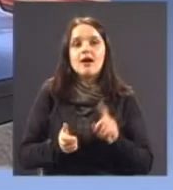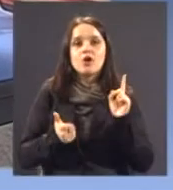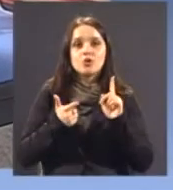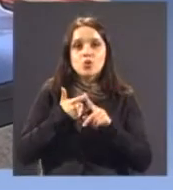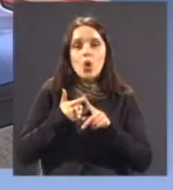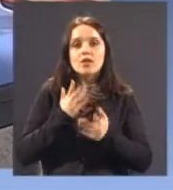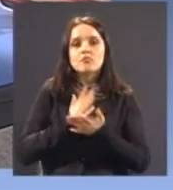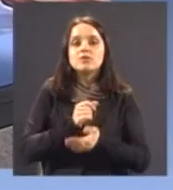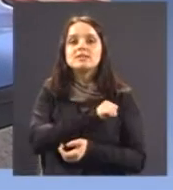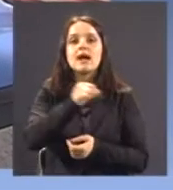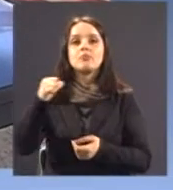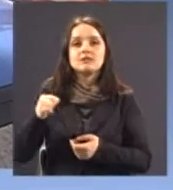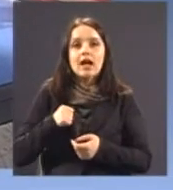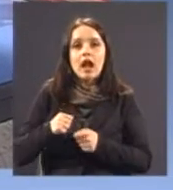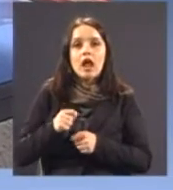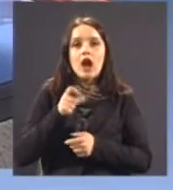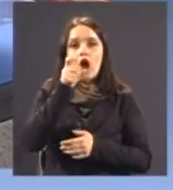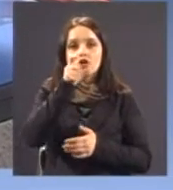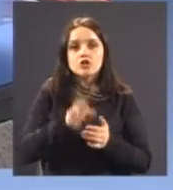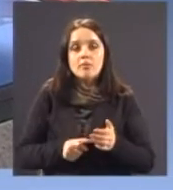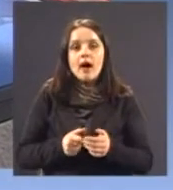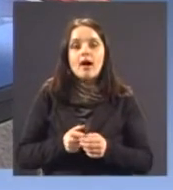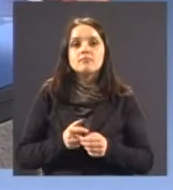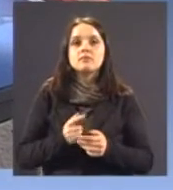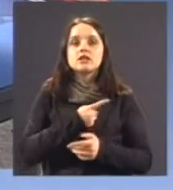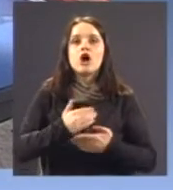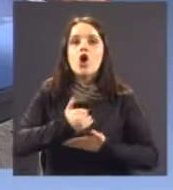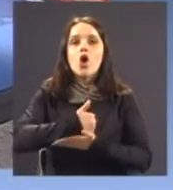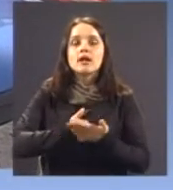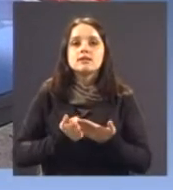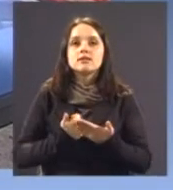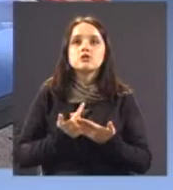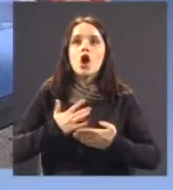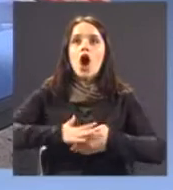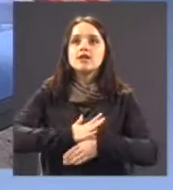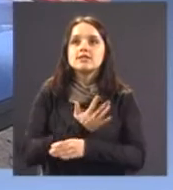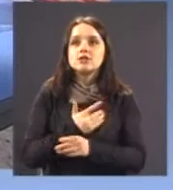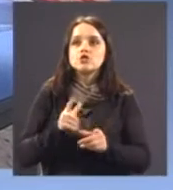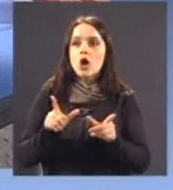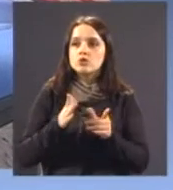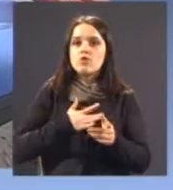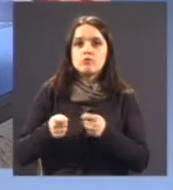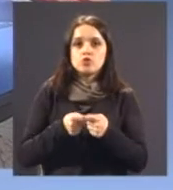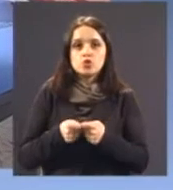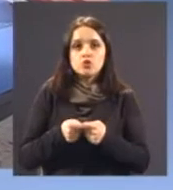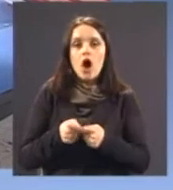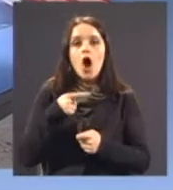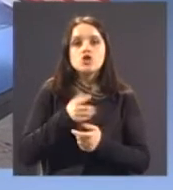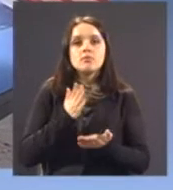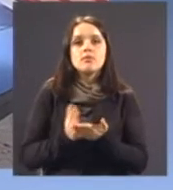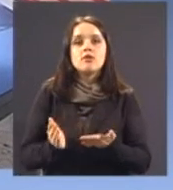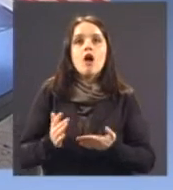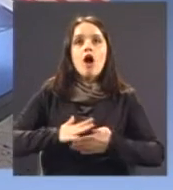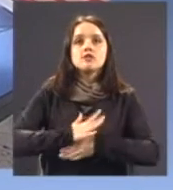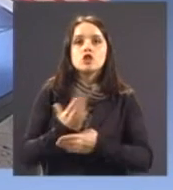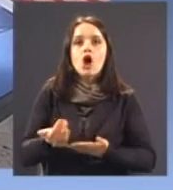bude samostalna osoba. Da se osjeća korisno u svom društvu. A korisno će se osjećati ako nakon sveg